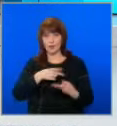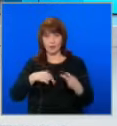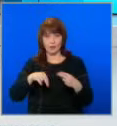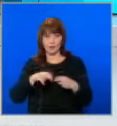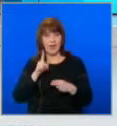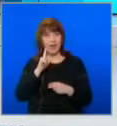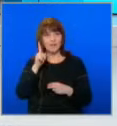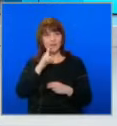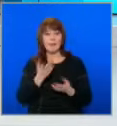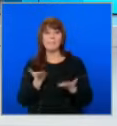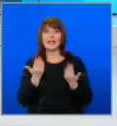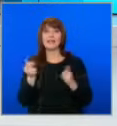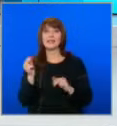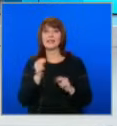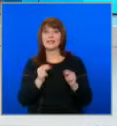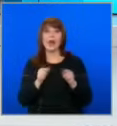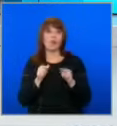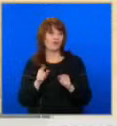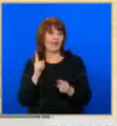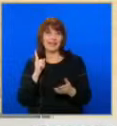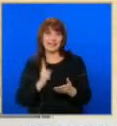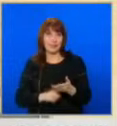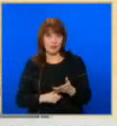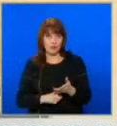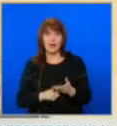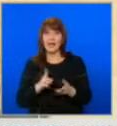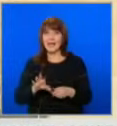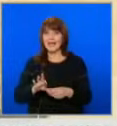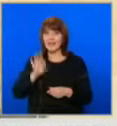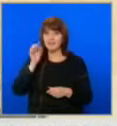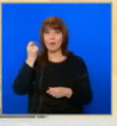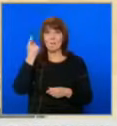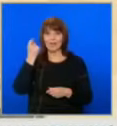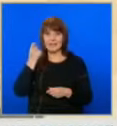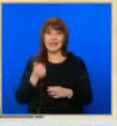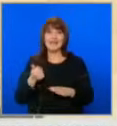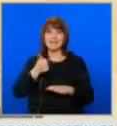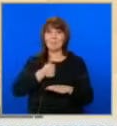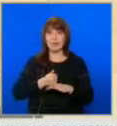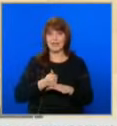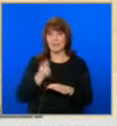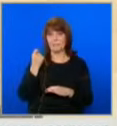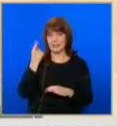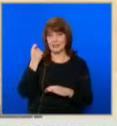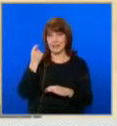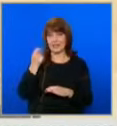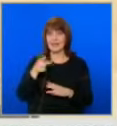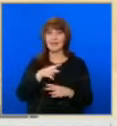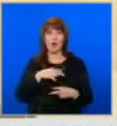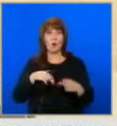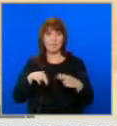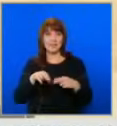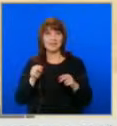преди заседанието което е задължително условие така избора на председатели и заместник-председатели на постоянните комисии в